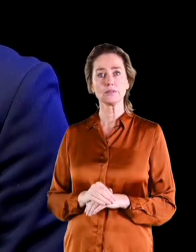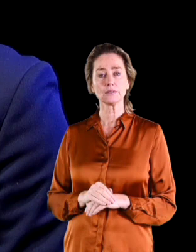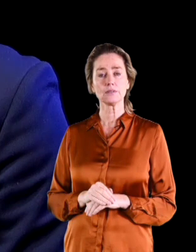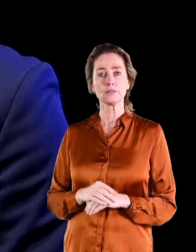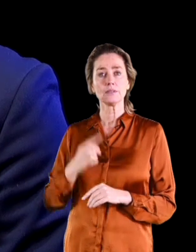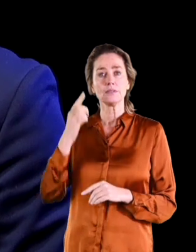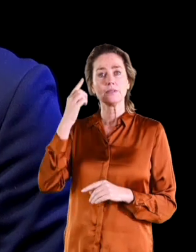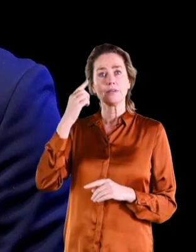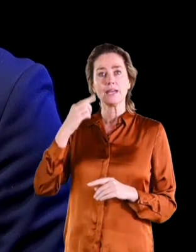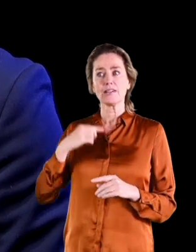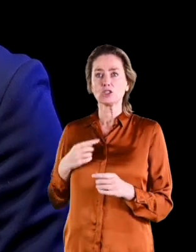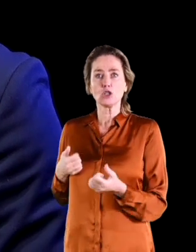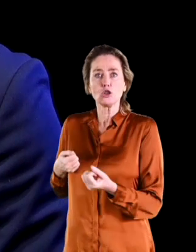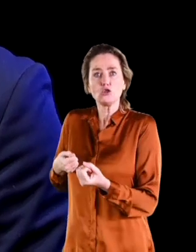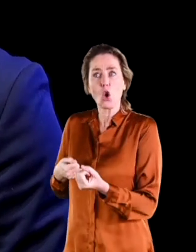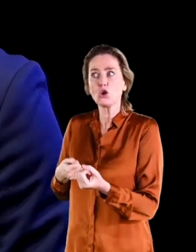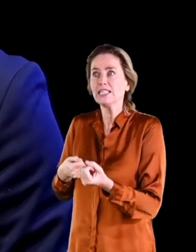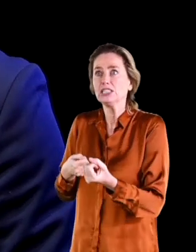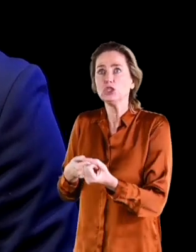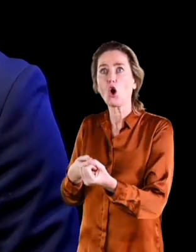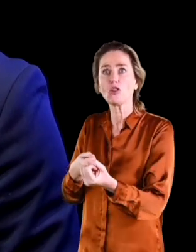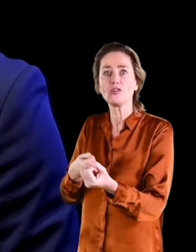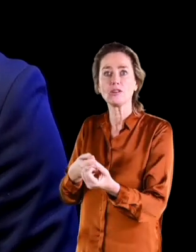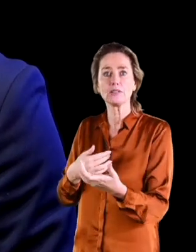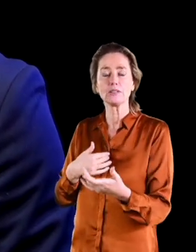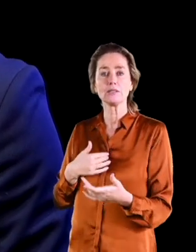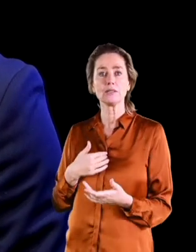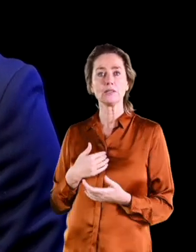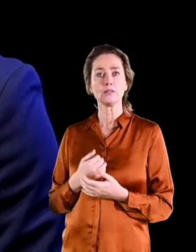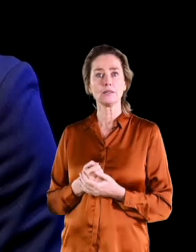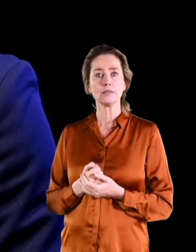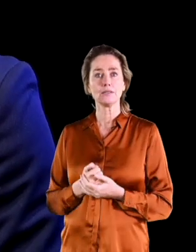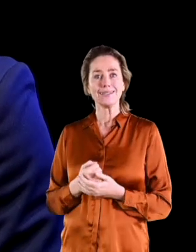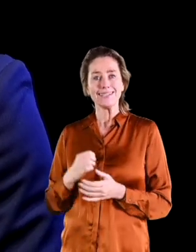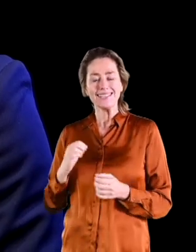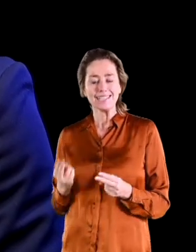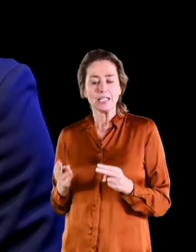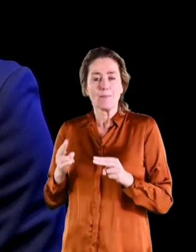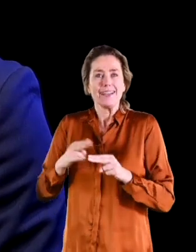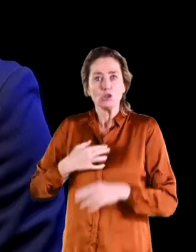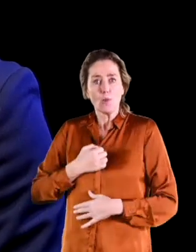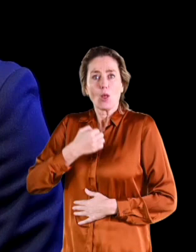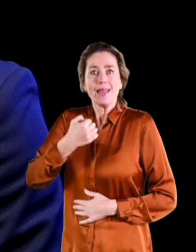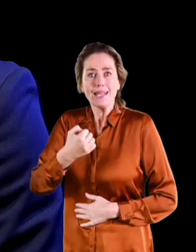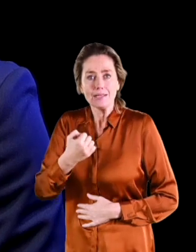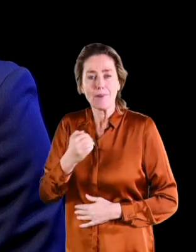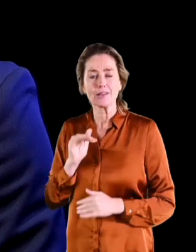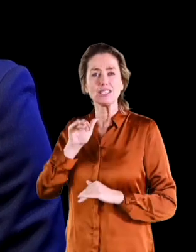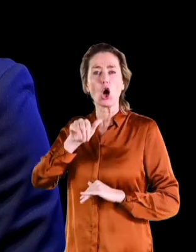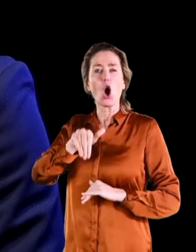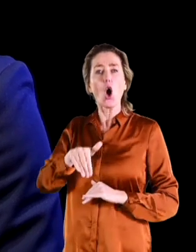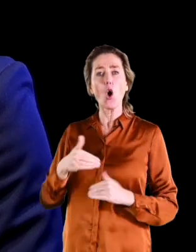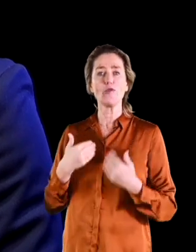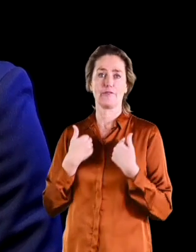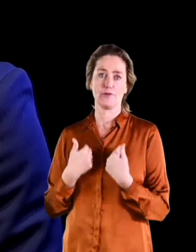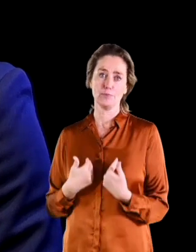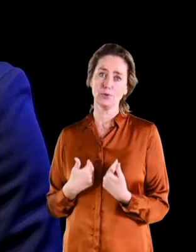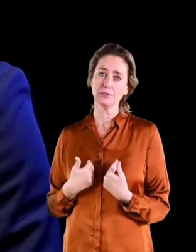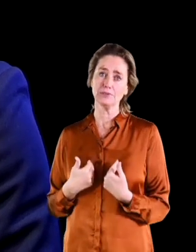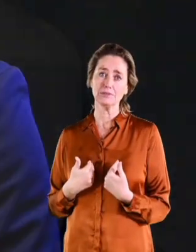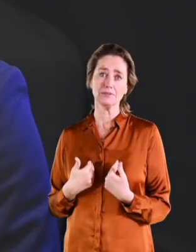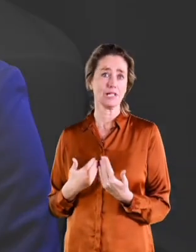Ik was een Don Quixote. Ik zette mijn turbo in. Maar ik werd oververmoeid. Het lukte niet